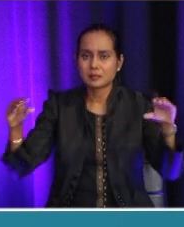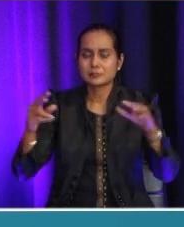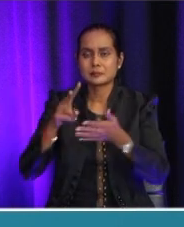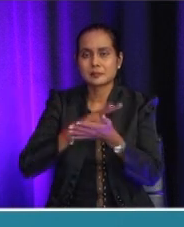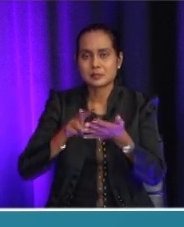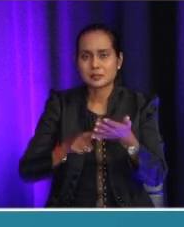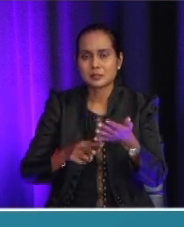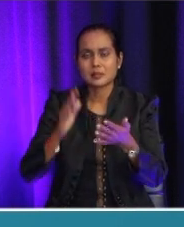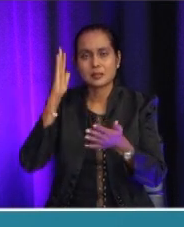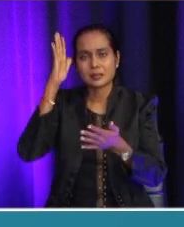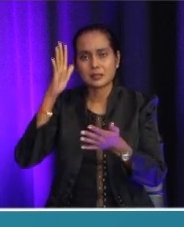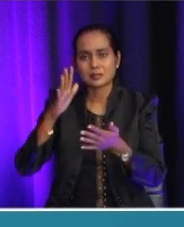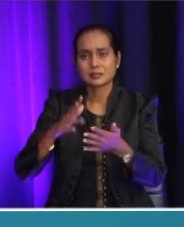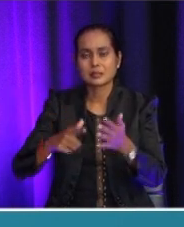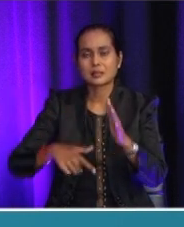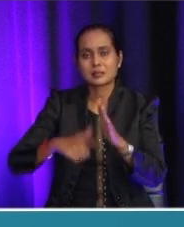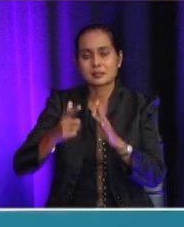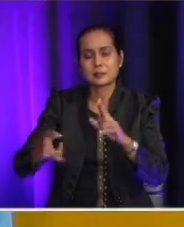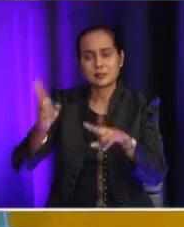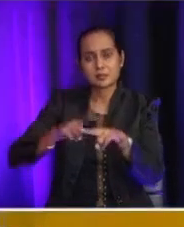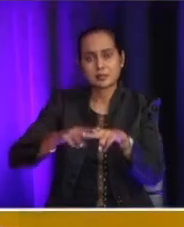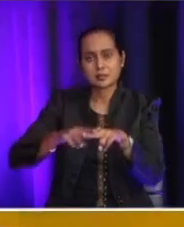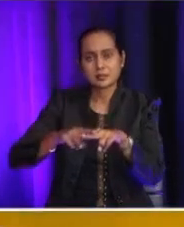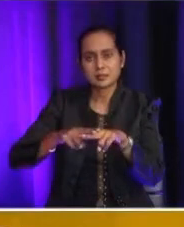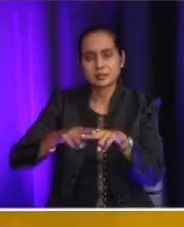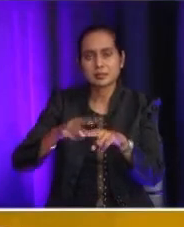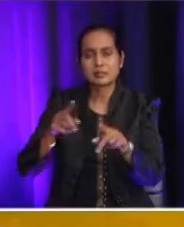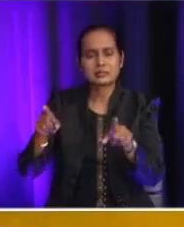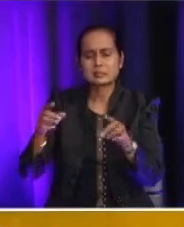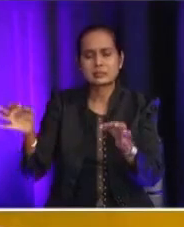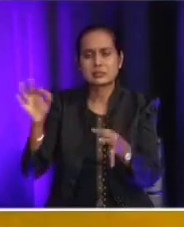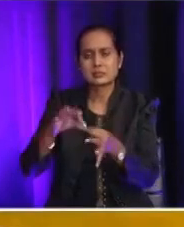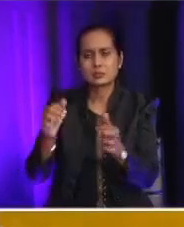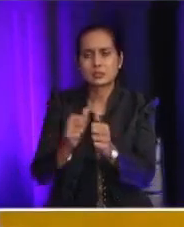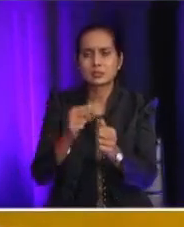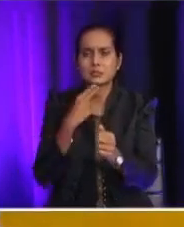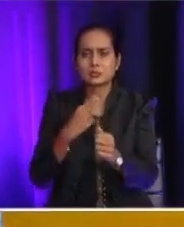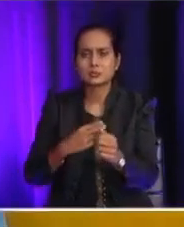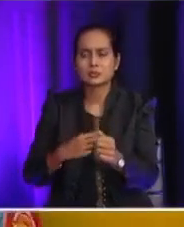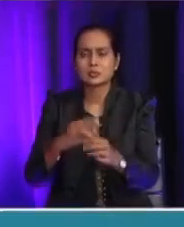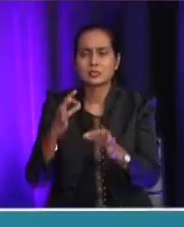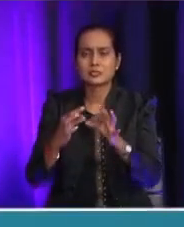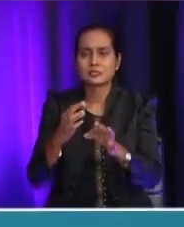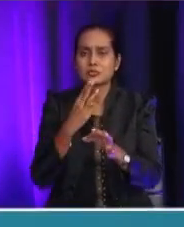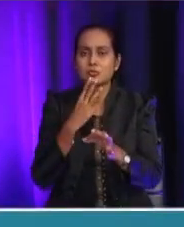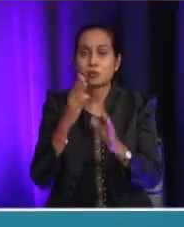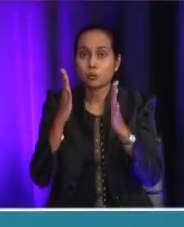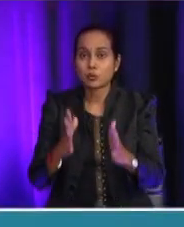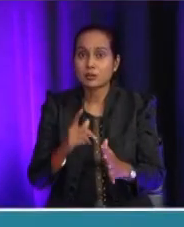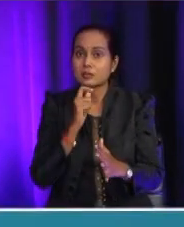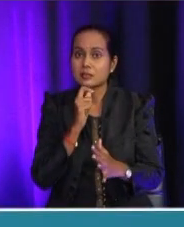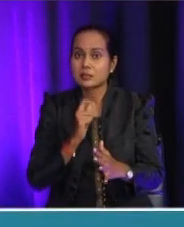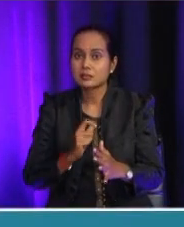lebih meningkat ya, sesuai dengan usia. Dan biasanya kalau warga emas pula, mereka membaca